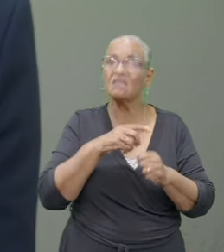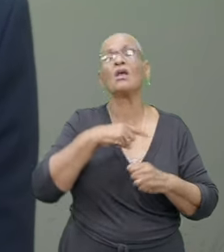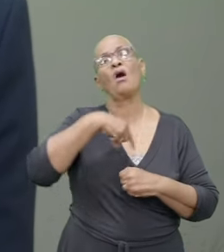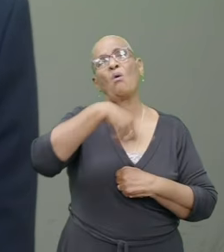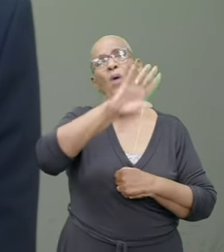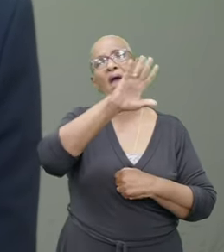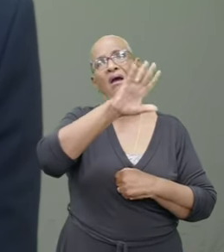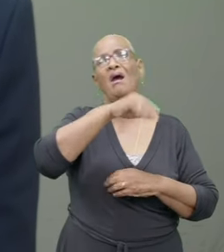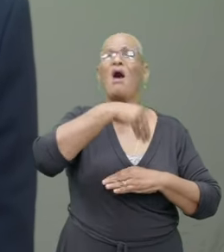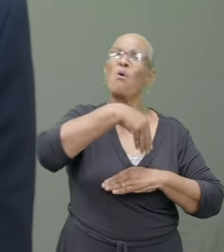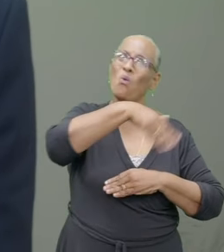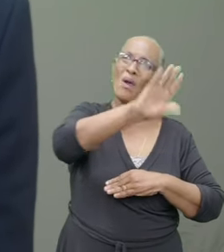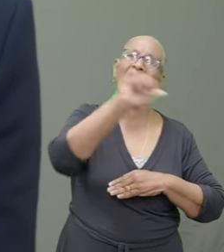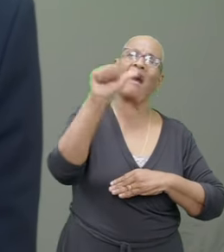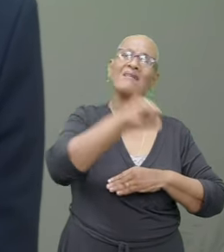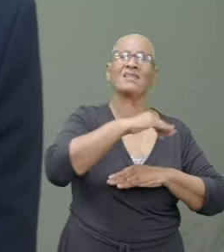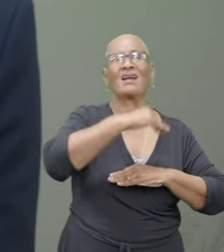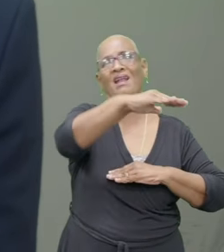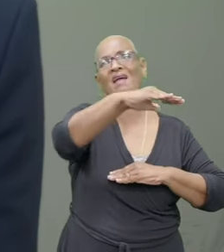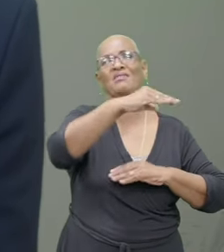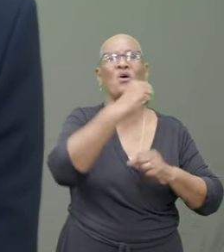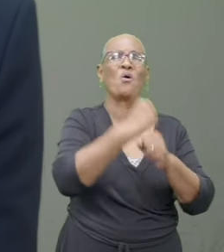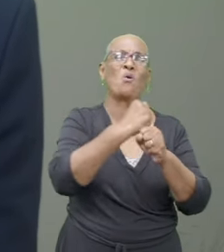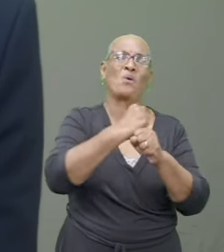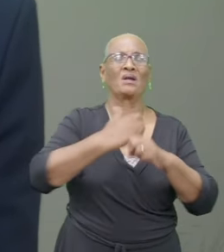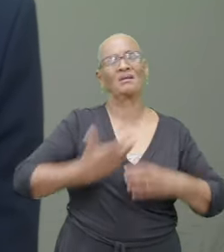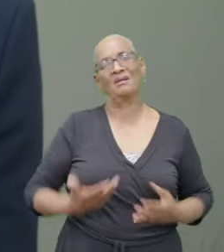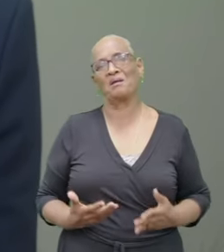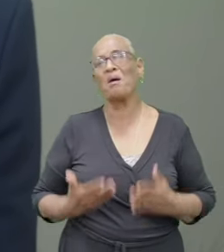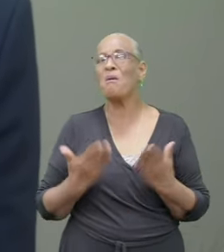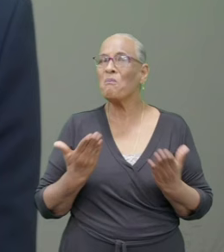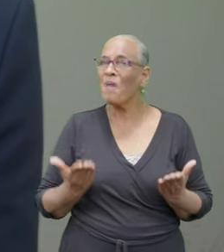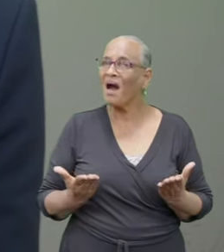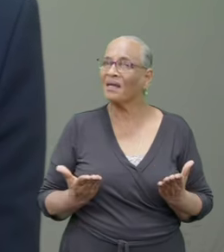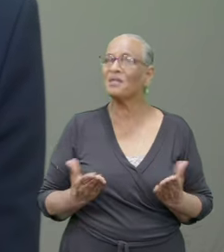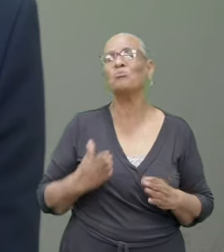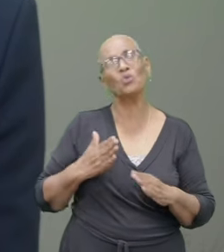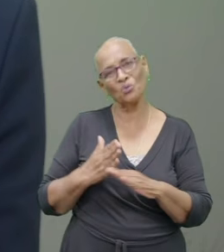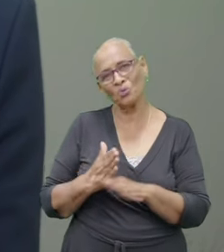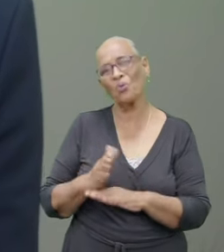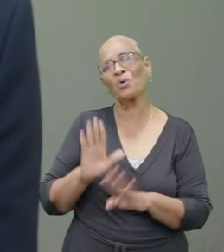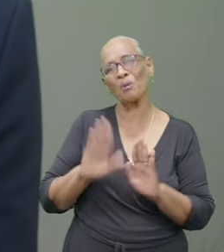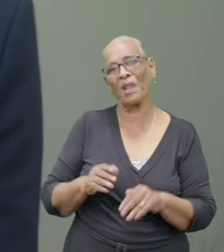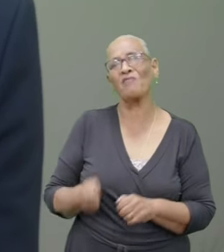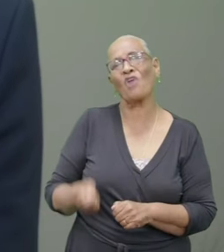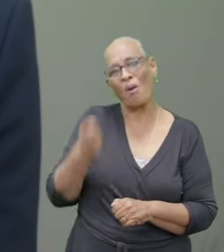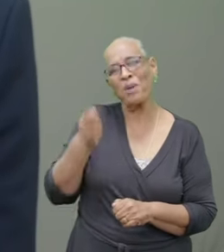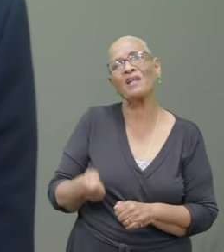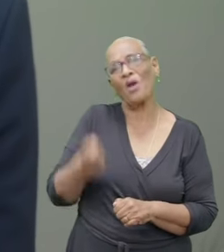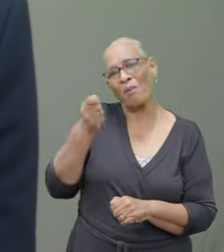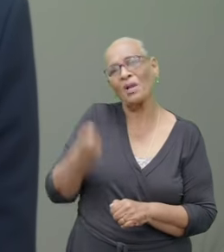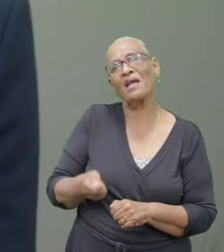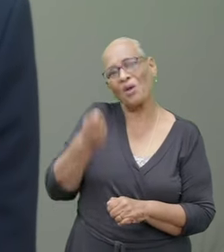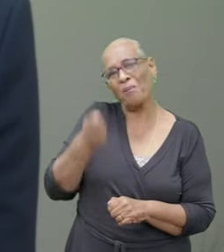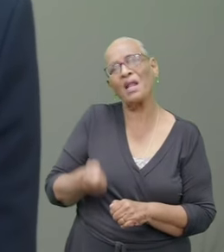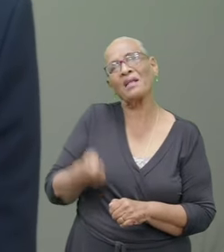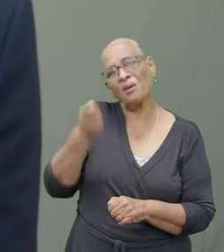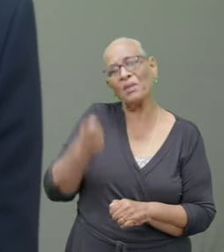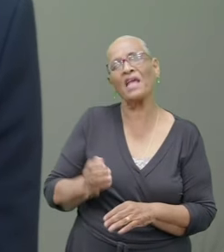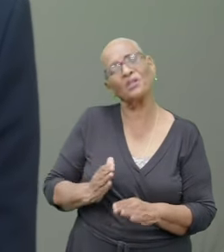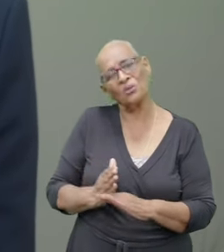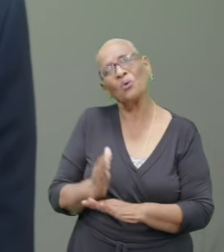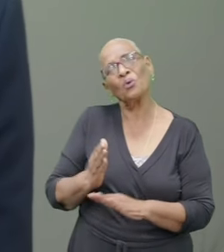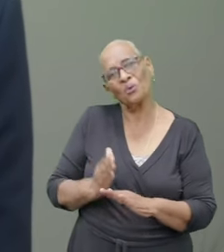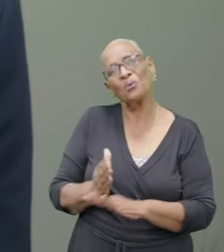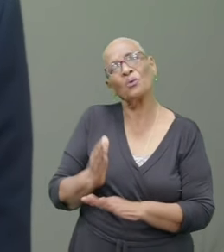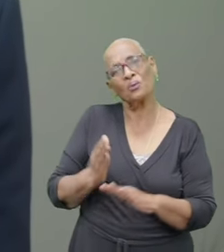wat je doet en kijken wat er gebeurt. Maar je moet blijven opleiden. Dat is het eerste policy is geweest. Opleidingen starten. En ik